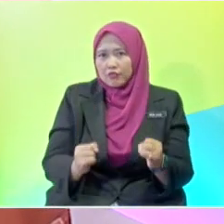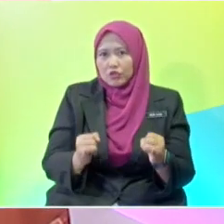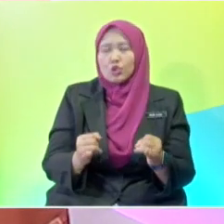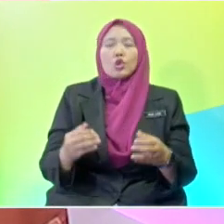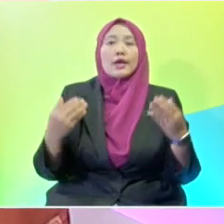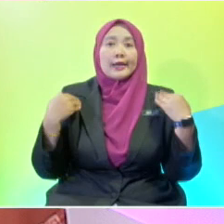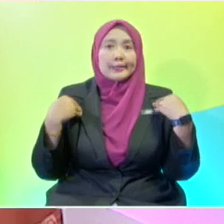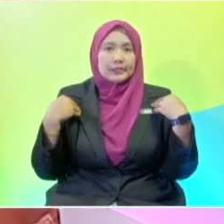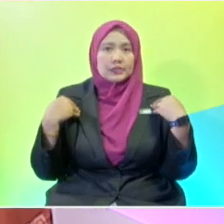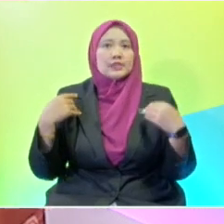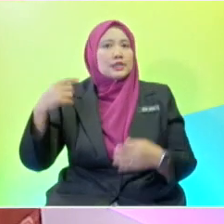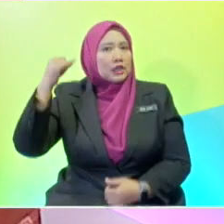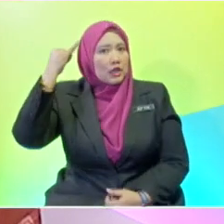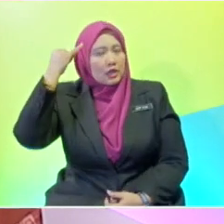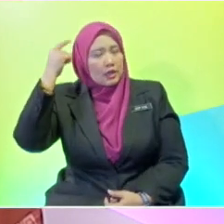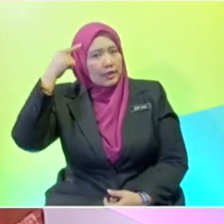perbedaan